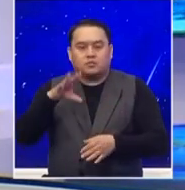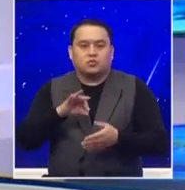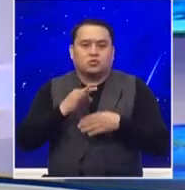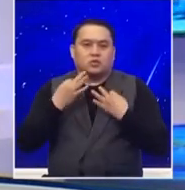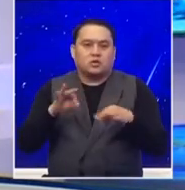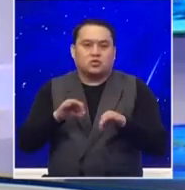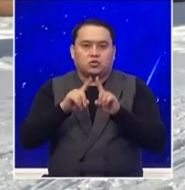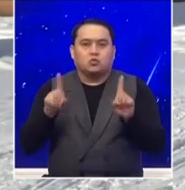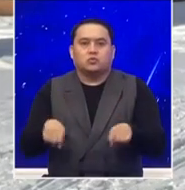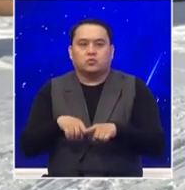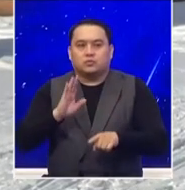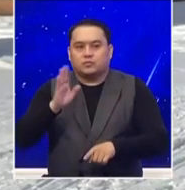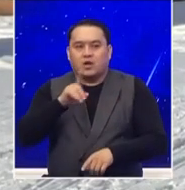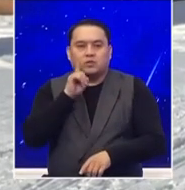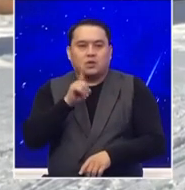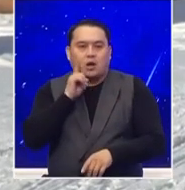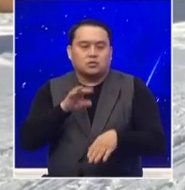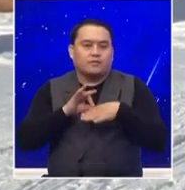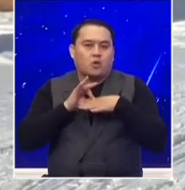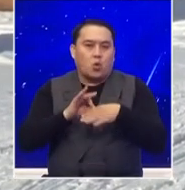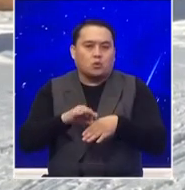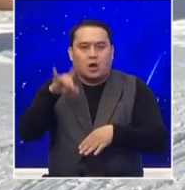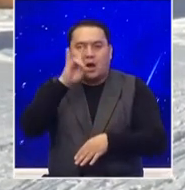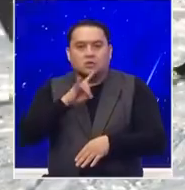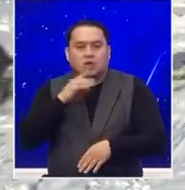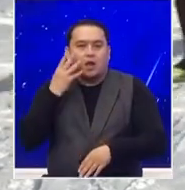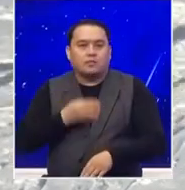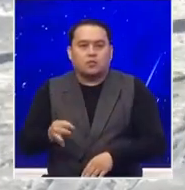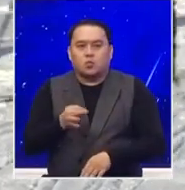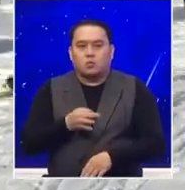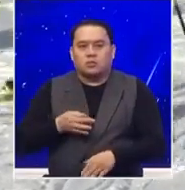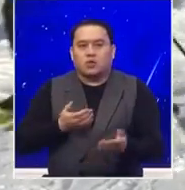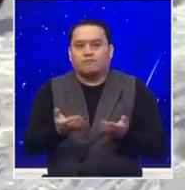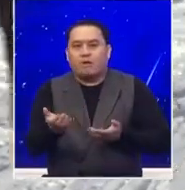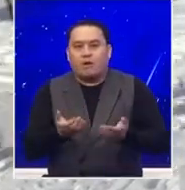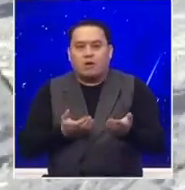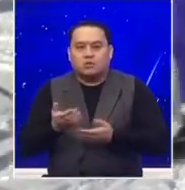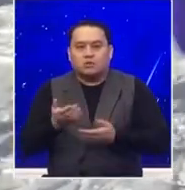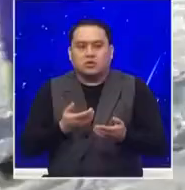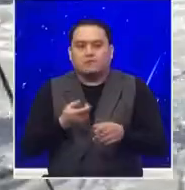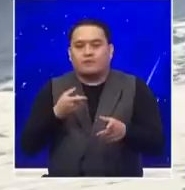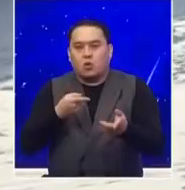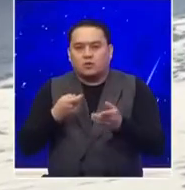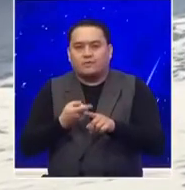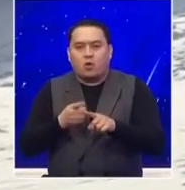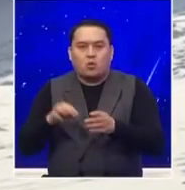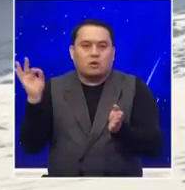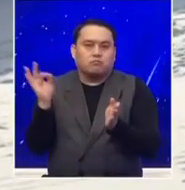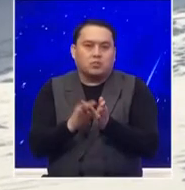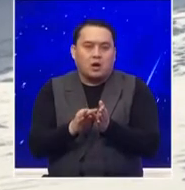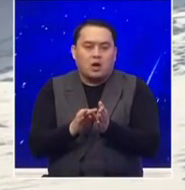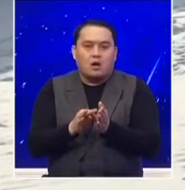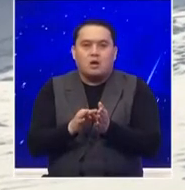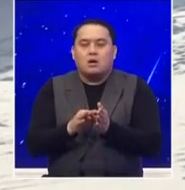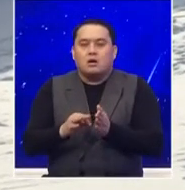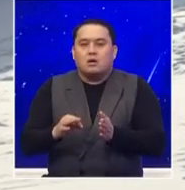алмақ. Жастар арасында өтетін Қазақстан біріншілігінде жетісулық биатлоншылар командалық есепте жүлдегер атануға мақсат еткен. Ел чемпионаты